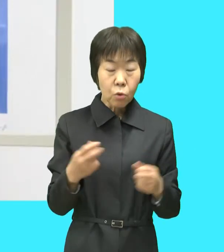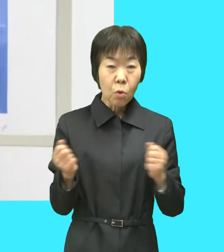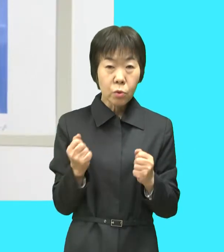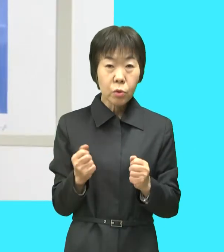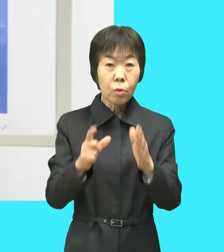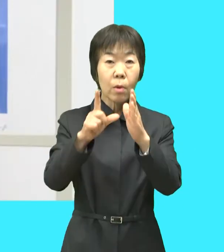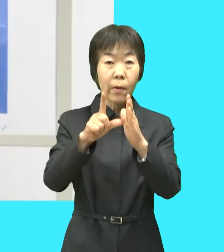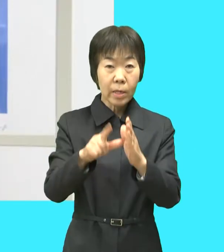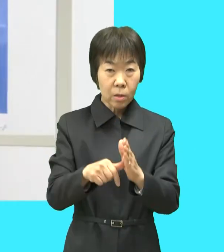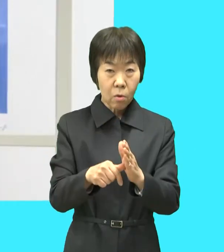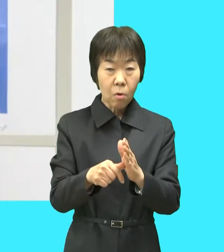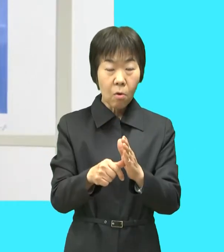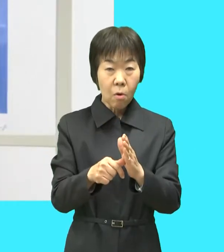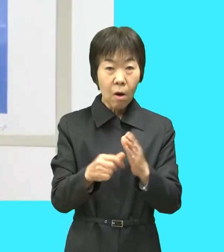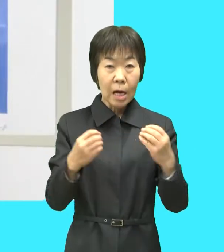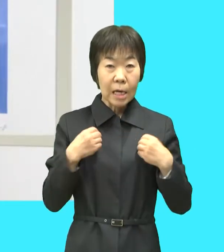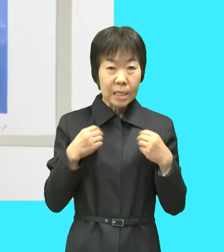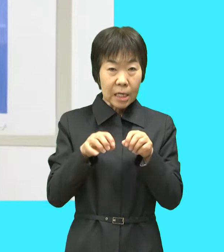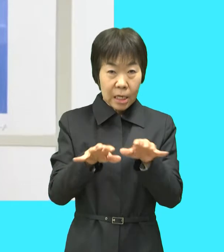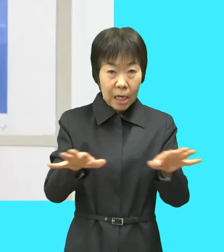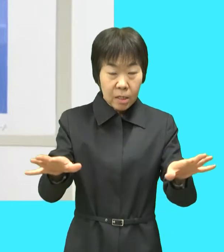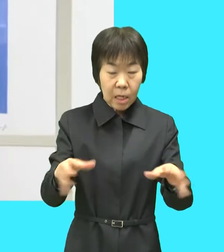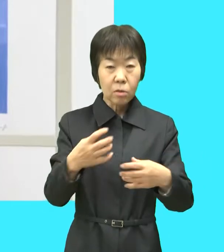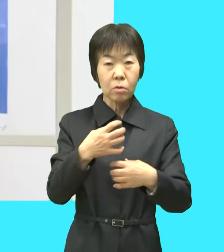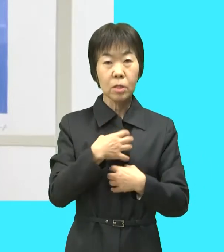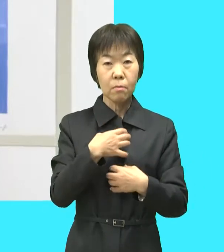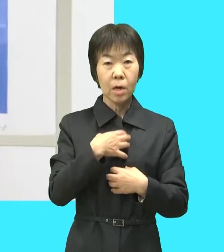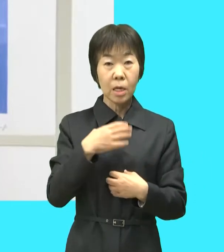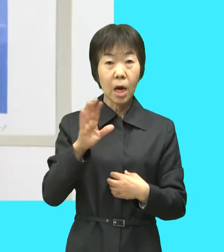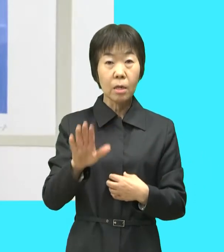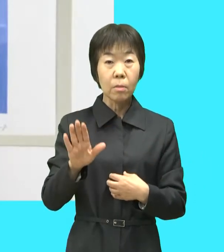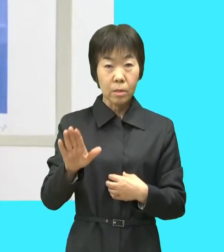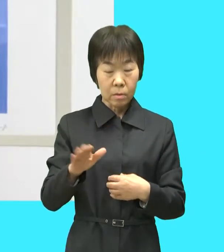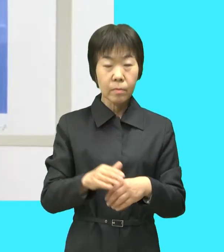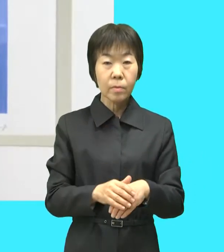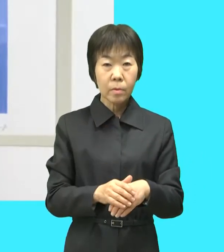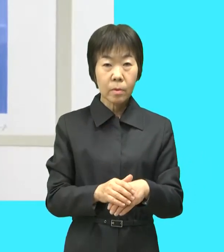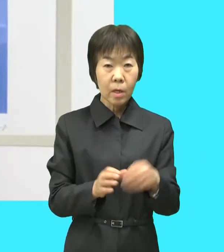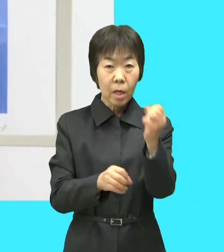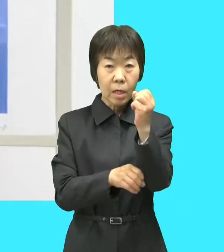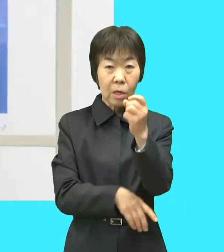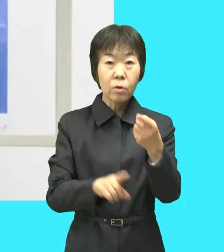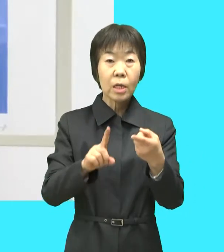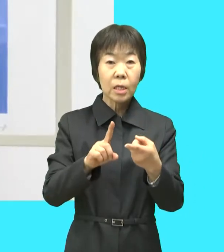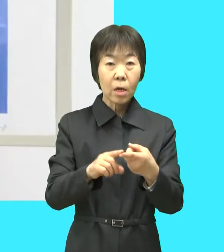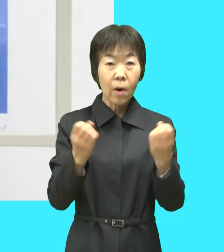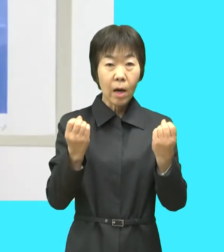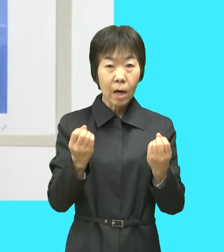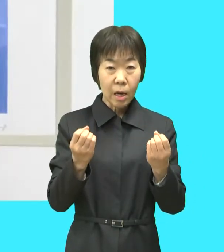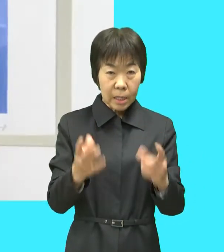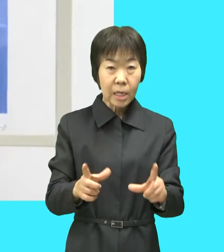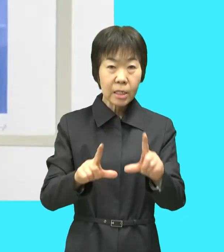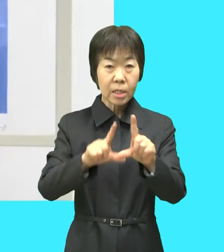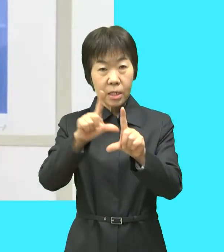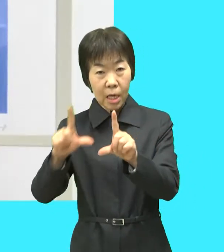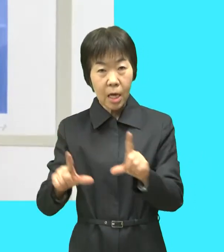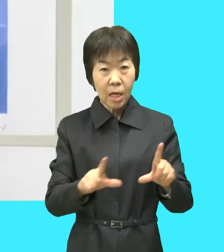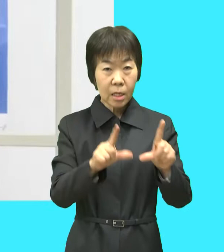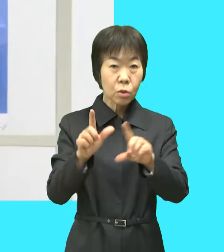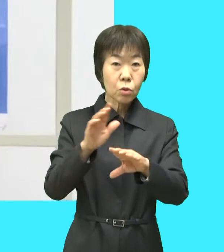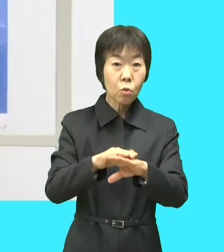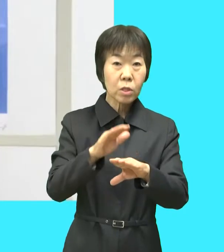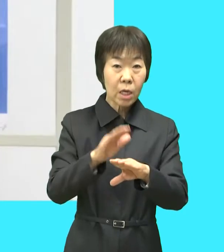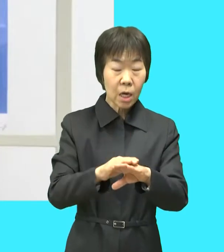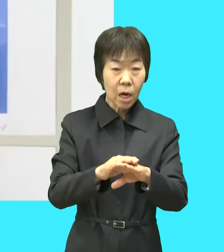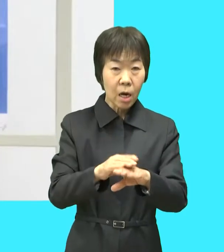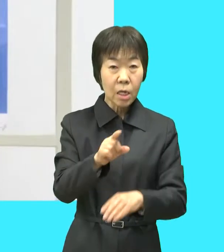冬における感染拡大というものが懸念をされます。基本的には新しい生活様式が